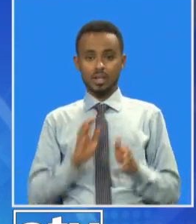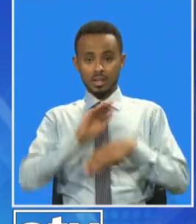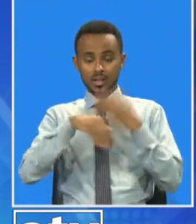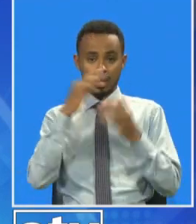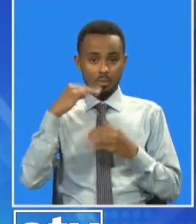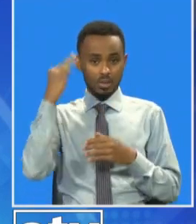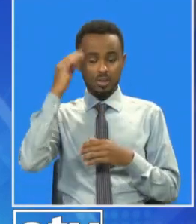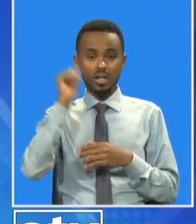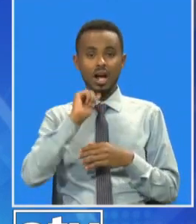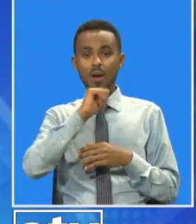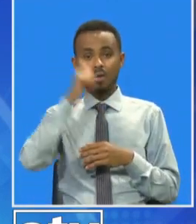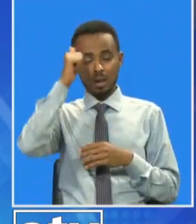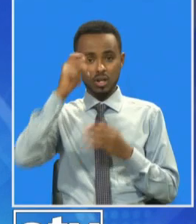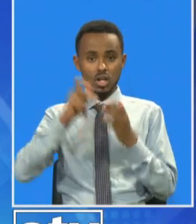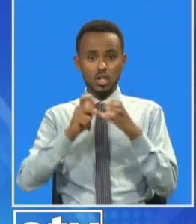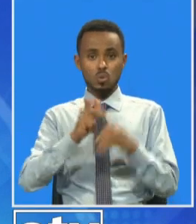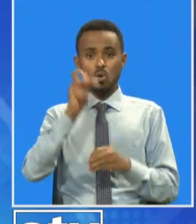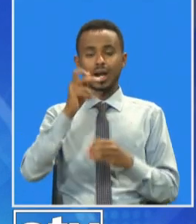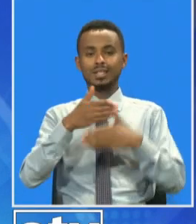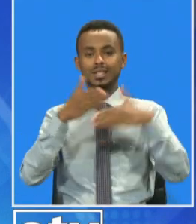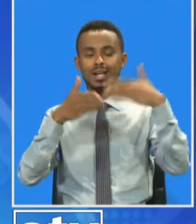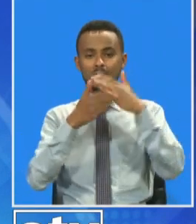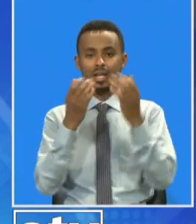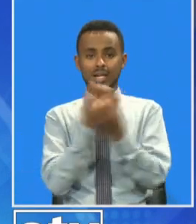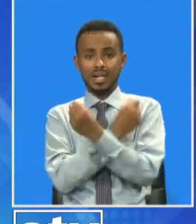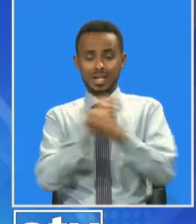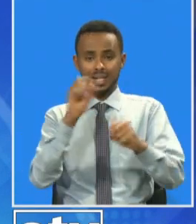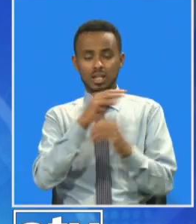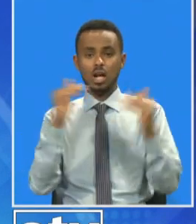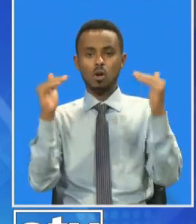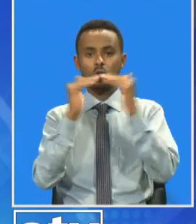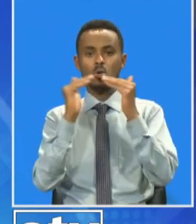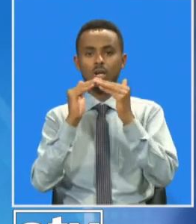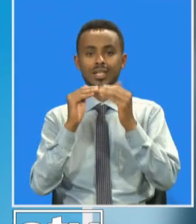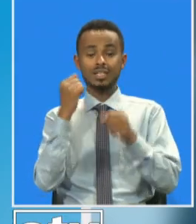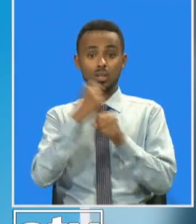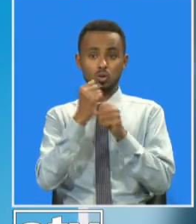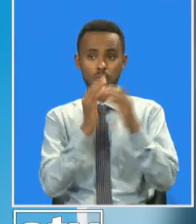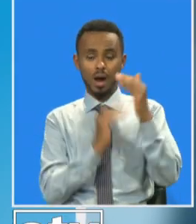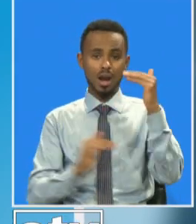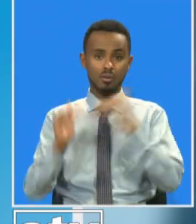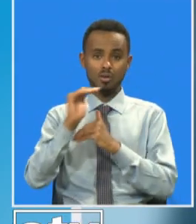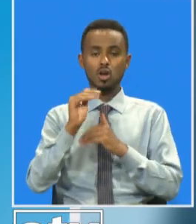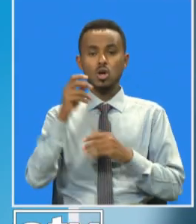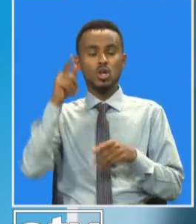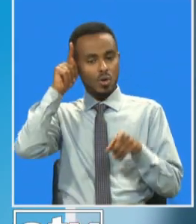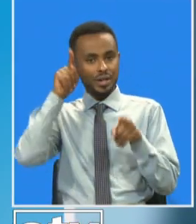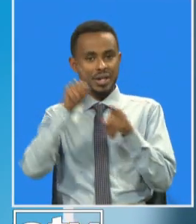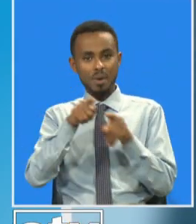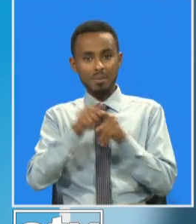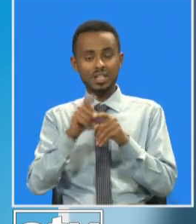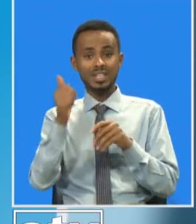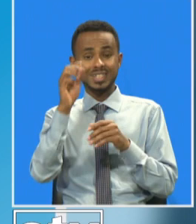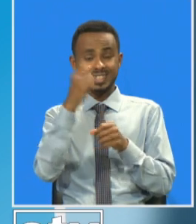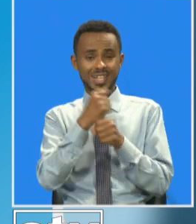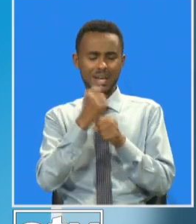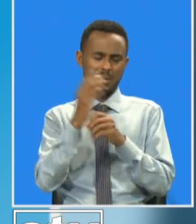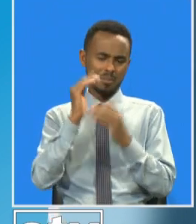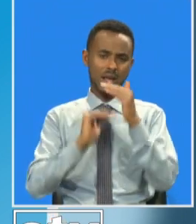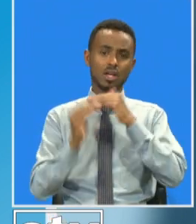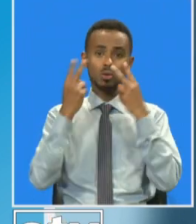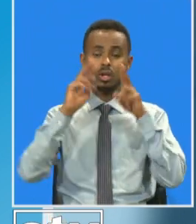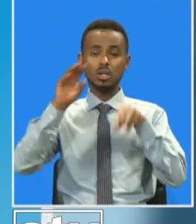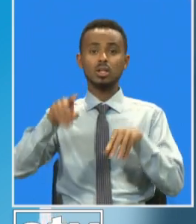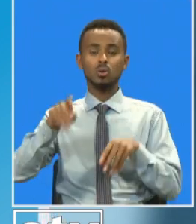ጠቅላይ ሚኒስትር አብይ አህመድ ዲሞክራሲን ለመገንባት ከነጻነትና ከእኩልነት እሴቶች ባለፈ የወንድማማችነት እሴት ከምንም በላይ ትኩረት